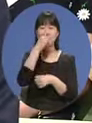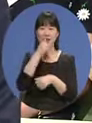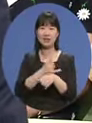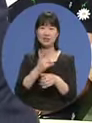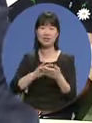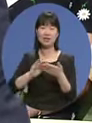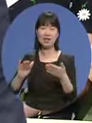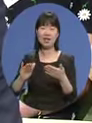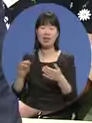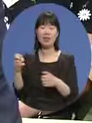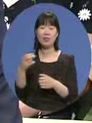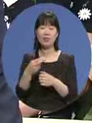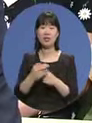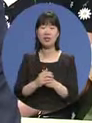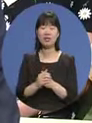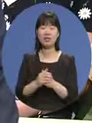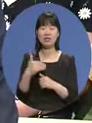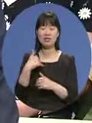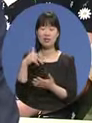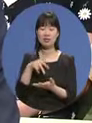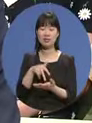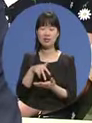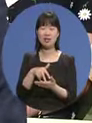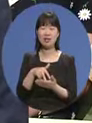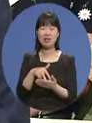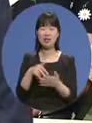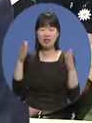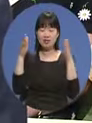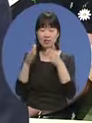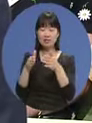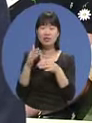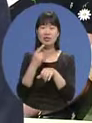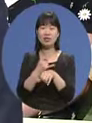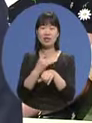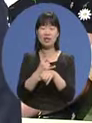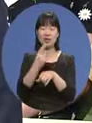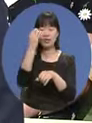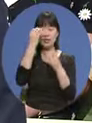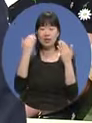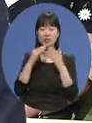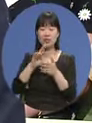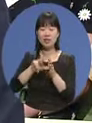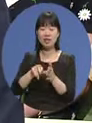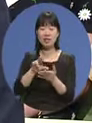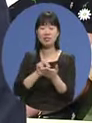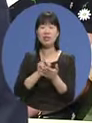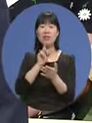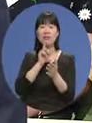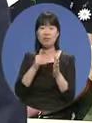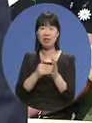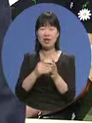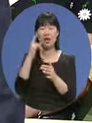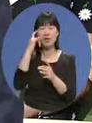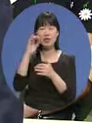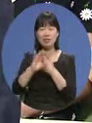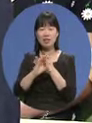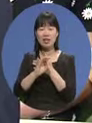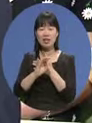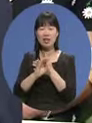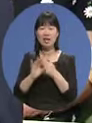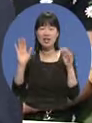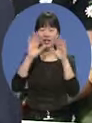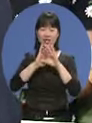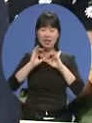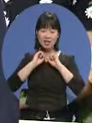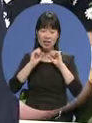거. 그리고 저 같은 경우 이제 집중에 고등학교 때 되게 문제가 있었거든요. 왜 소위 말하는 야간